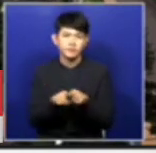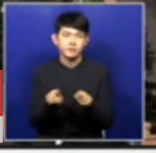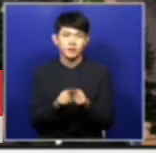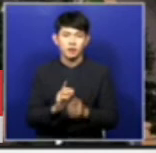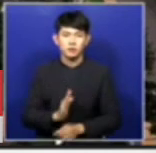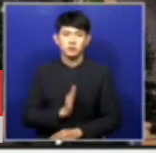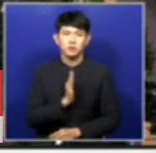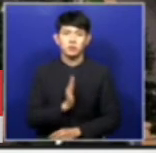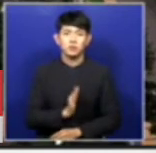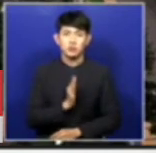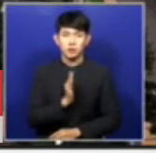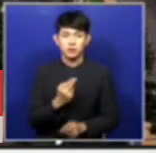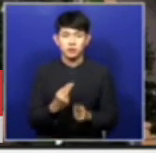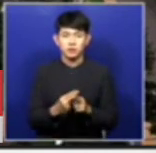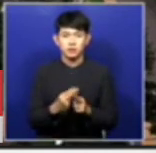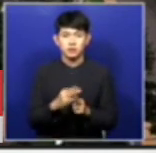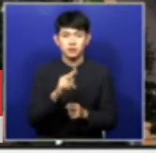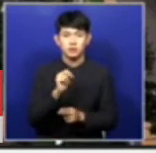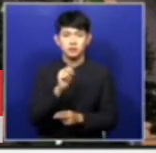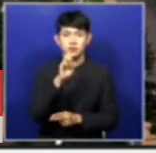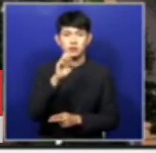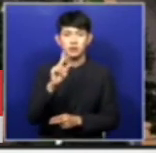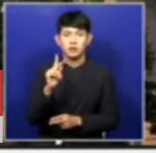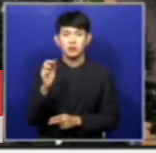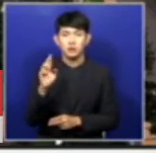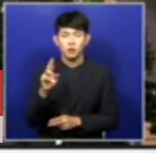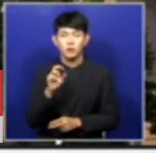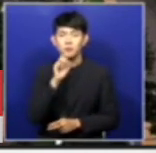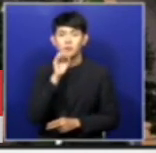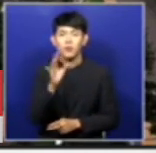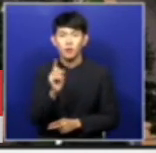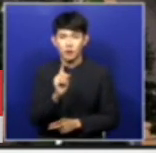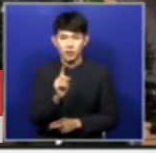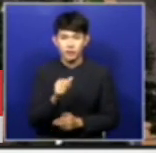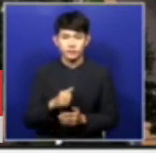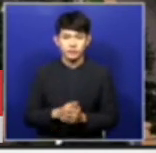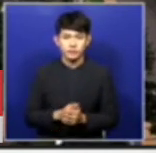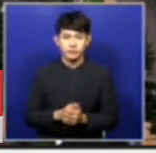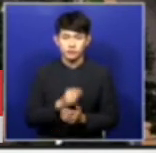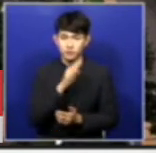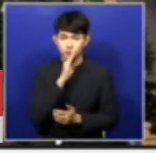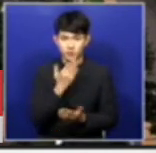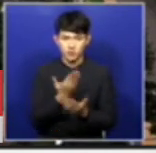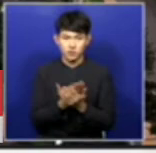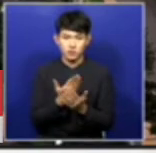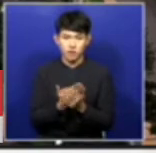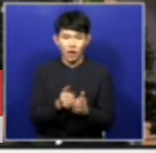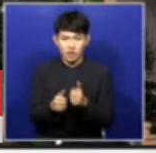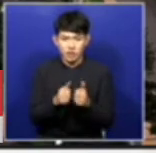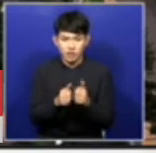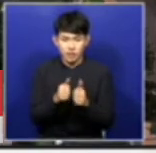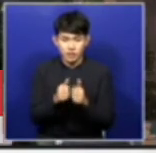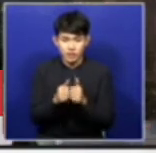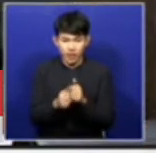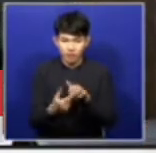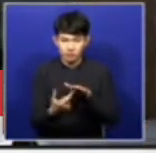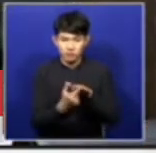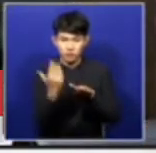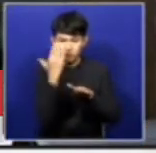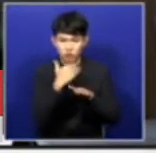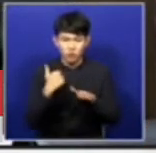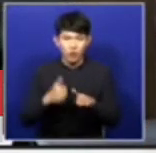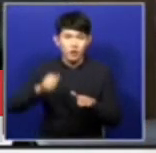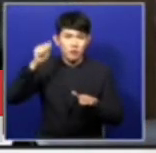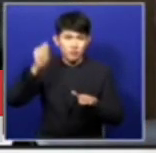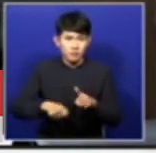งเกียรติท่านนิกรจำนงที่ท่านบอกว่าถ้าเงินประมูลแต่ละจังหวัดเราแบ่งไปให้จังหวัด